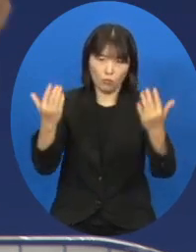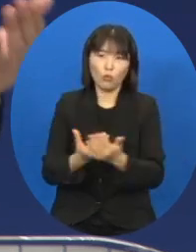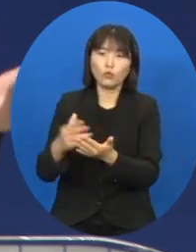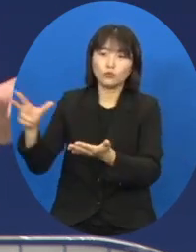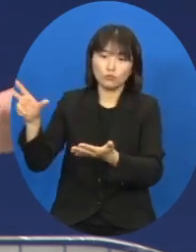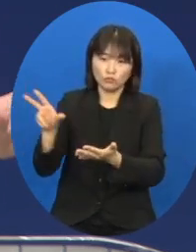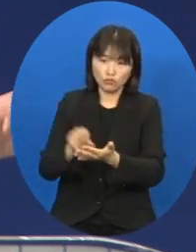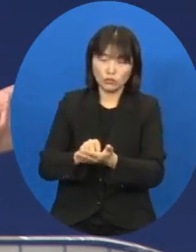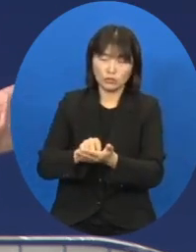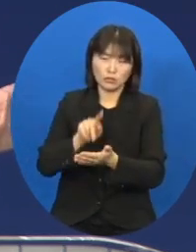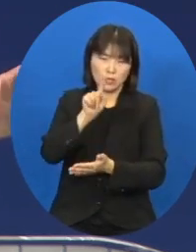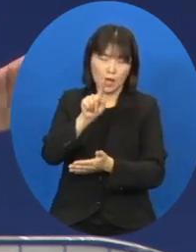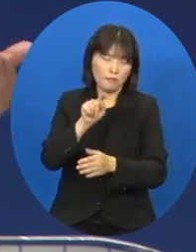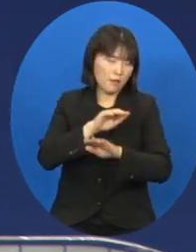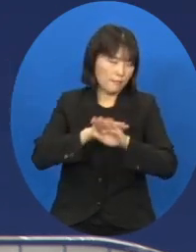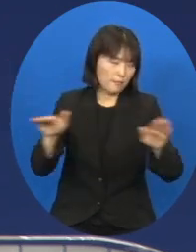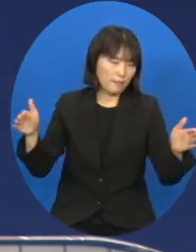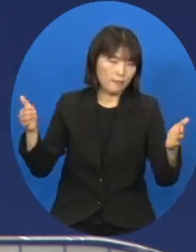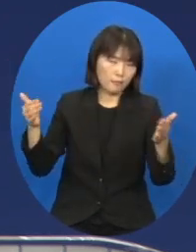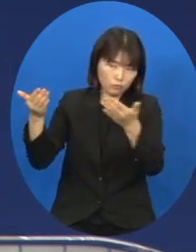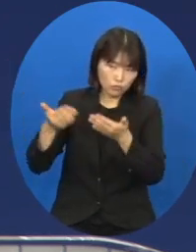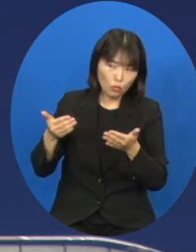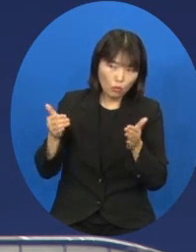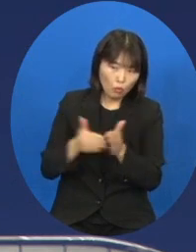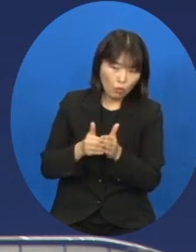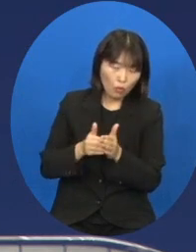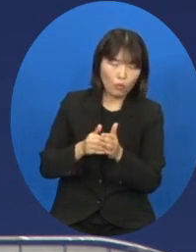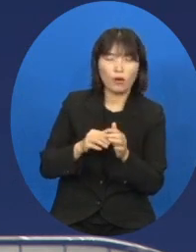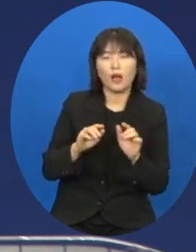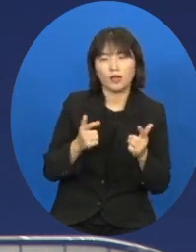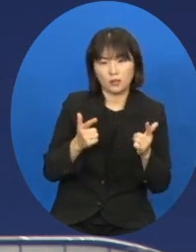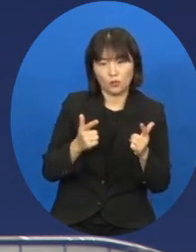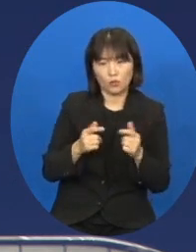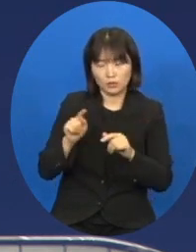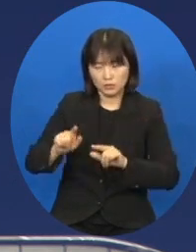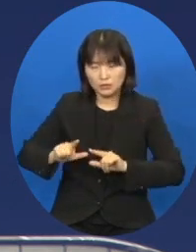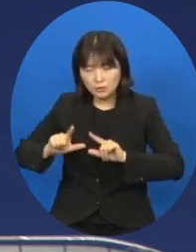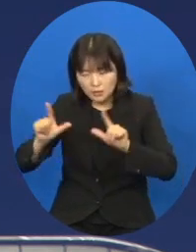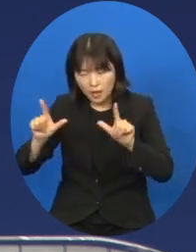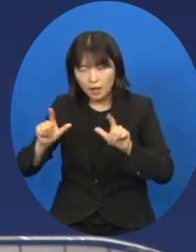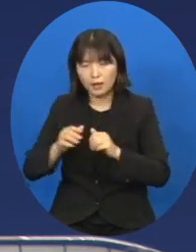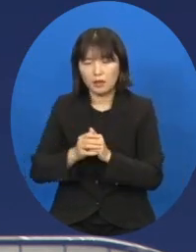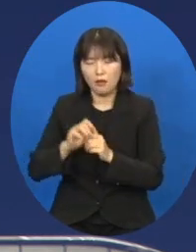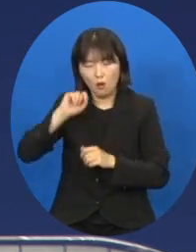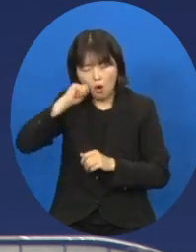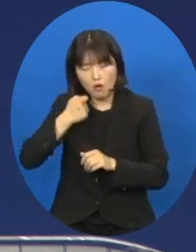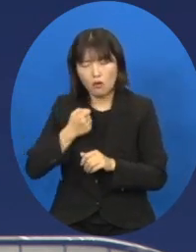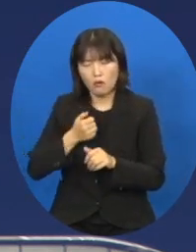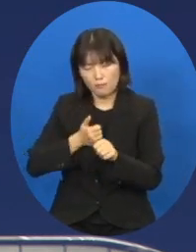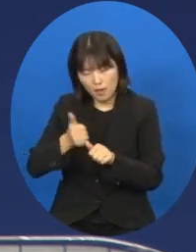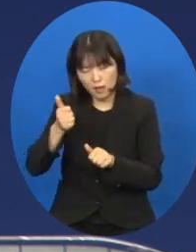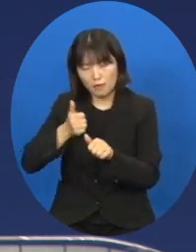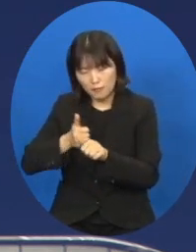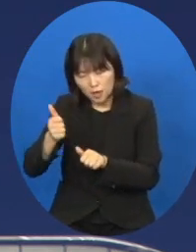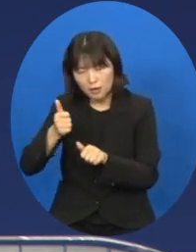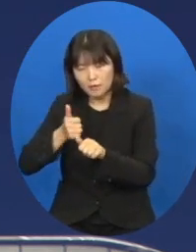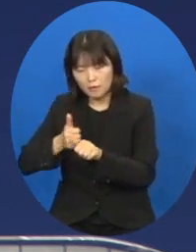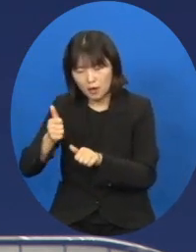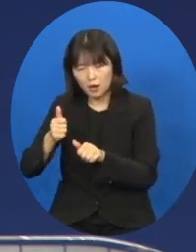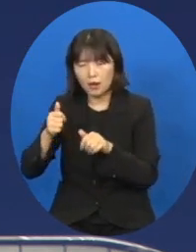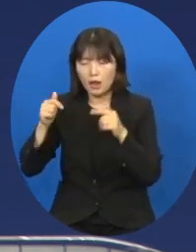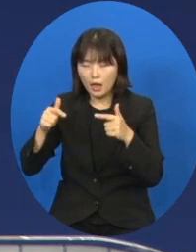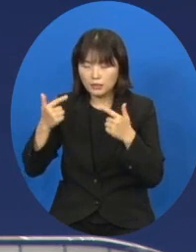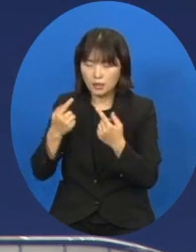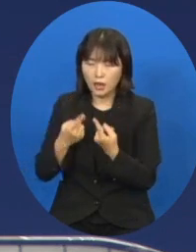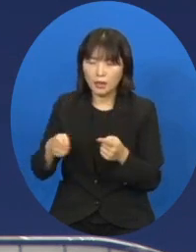문제들을 단번에 다 해결해 주셨다는 것이 아니라 그날의 고비고비를 넘어갈 수 있도록 늘 함께해